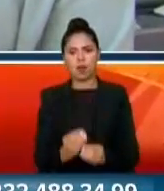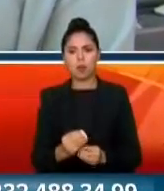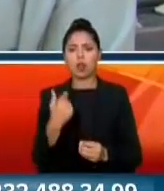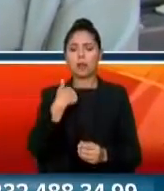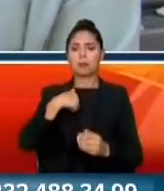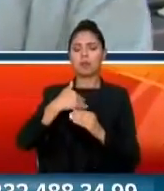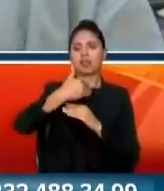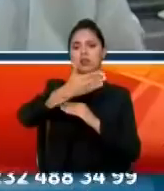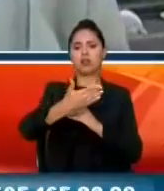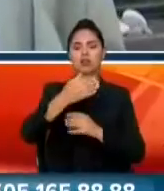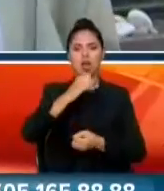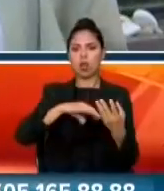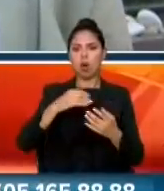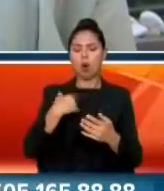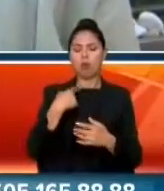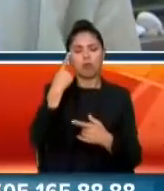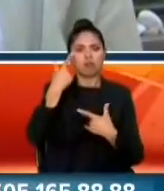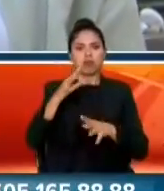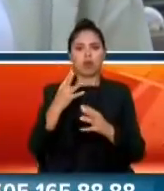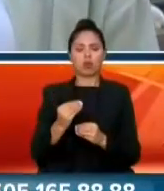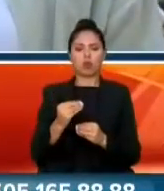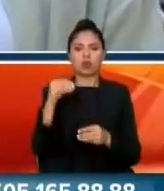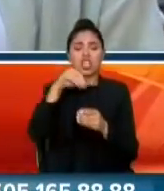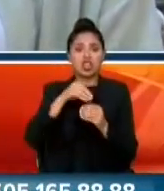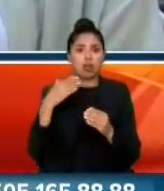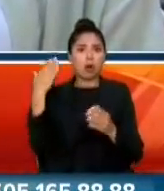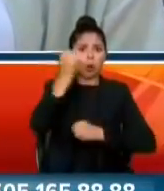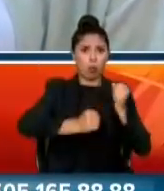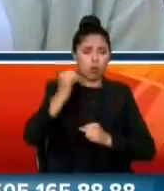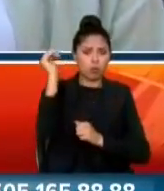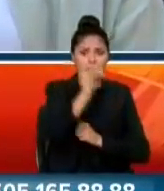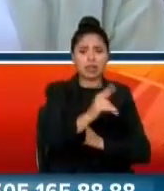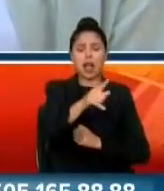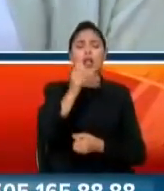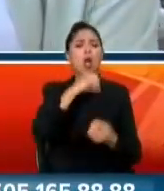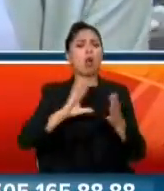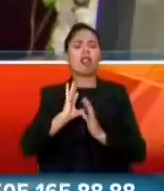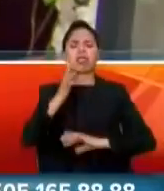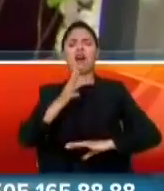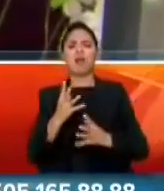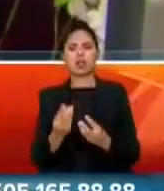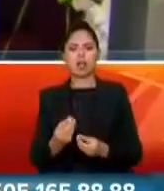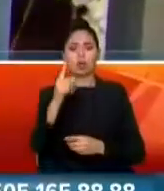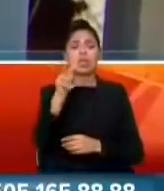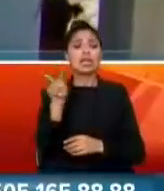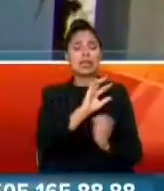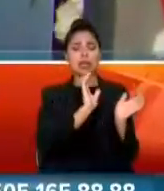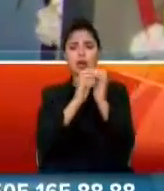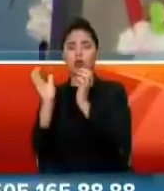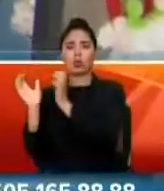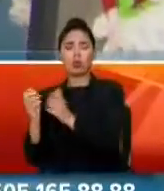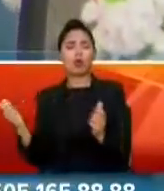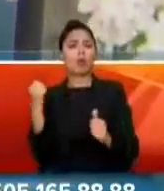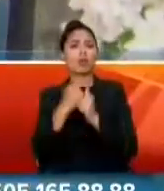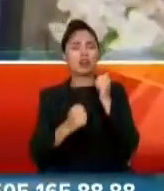dışarıda çıkan olayı şaşırdık. Bir anda içeri koşmaya başlayınca müdahale edince olaylar daha da büyüdü. İki grubun saldırıya